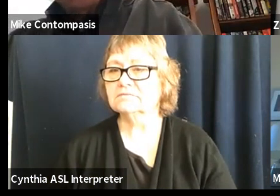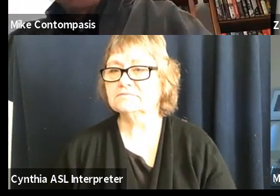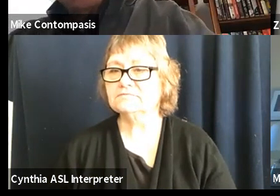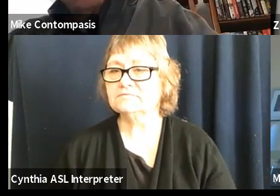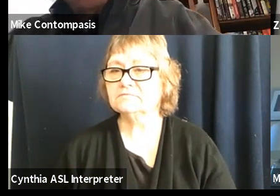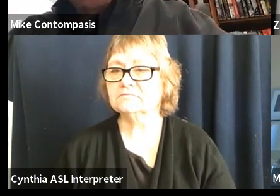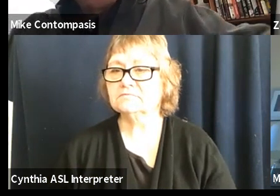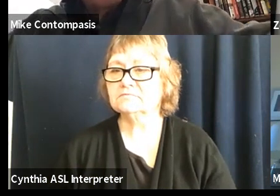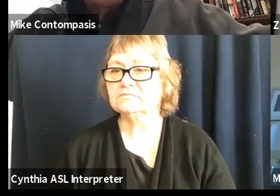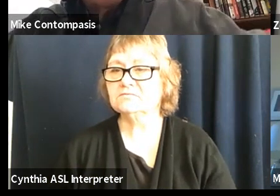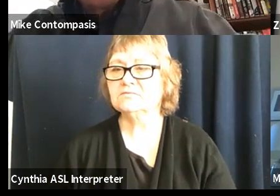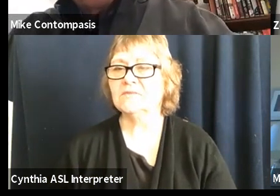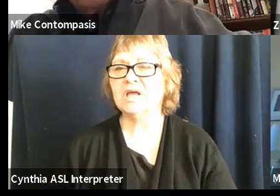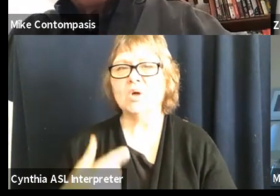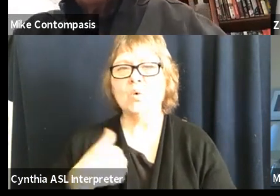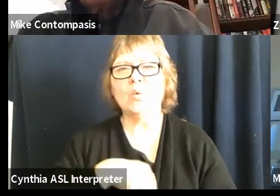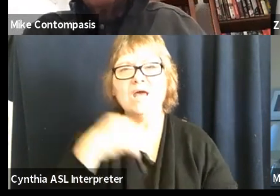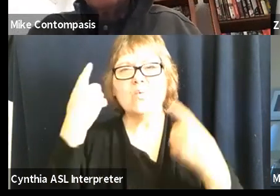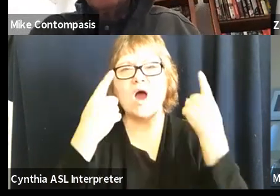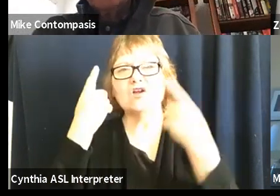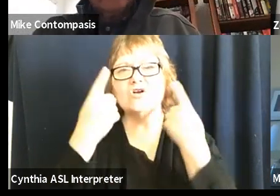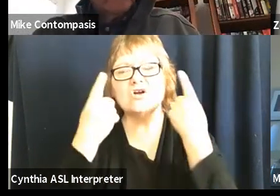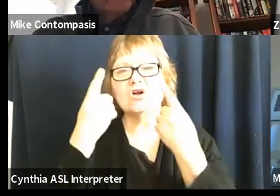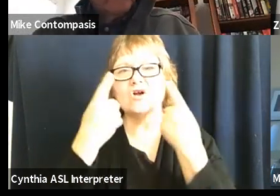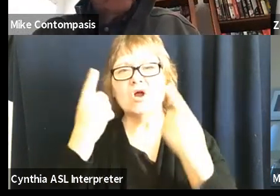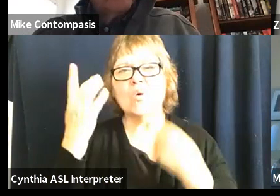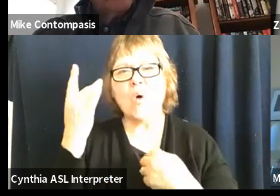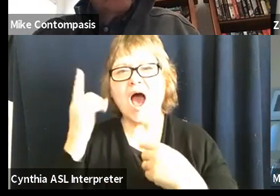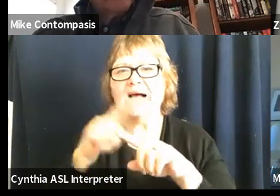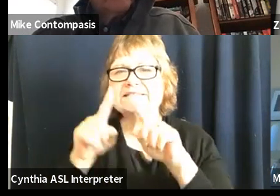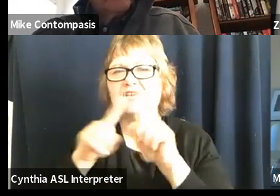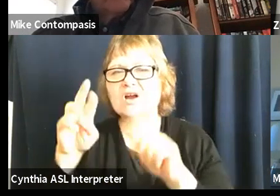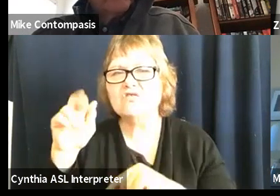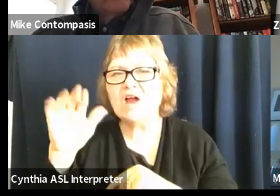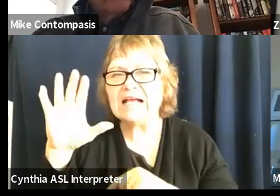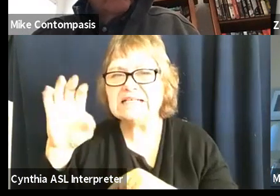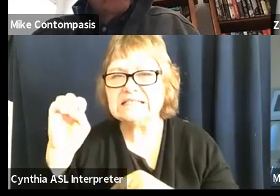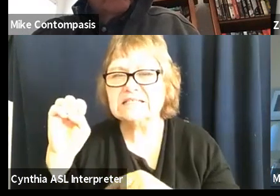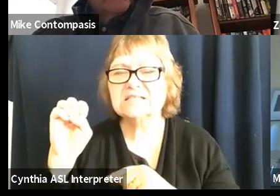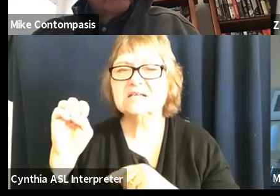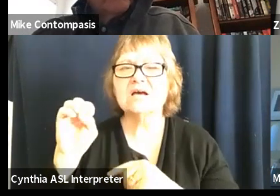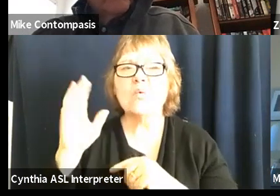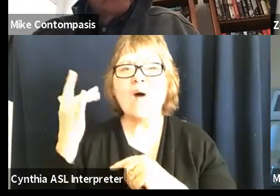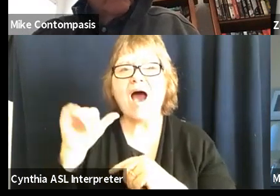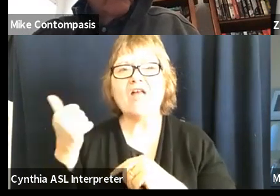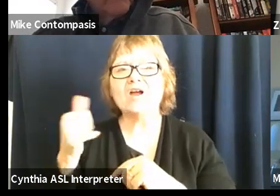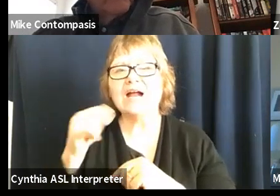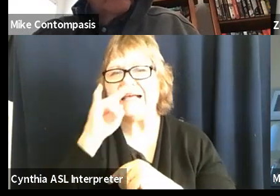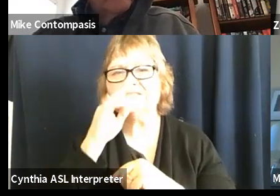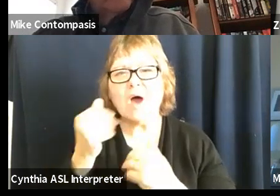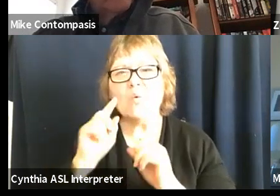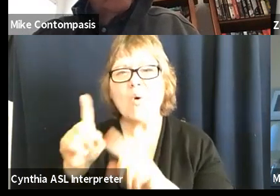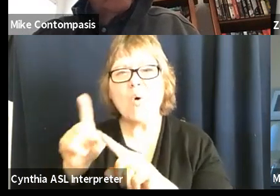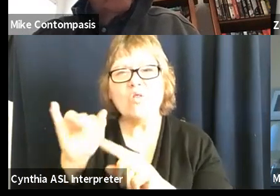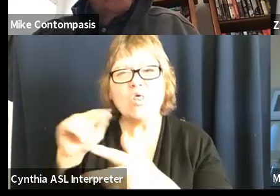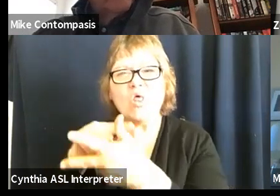校 ？We wonder why all the different race parents or the kids want to go to these exam